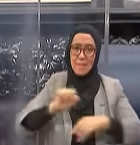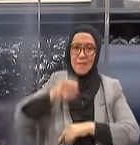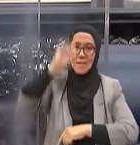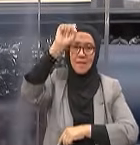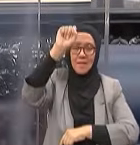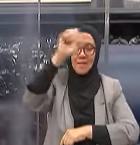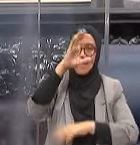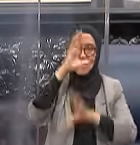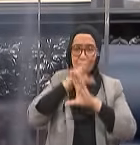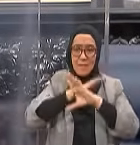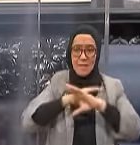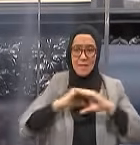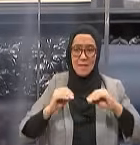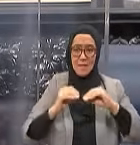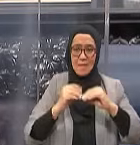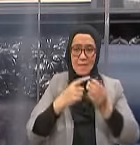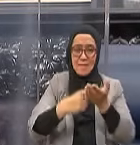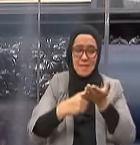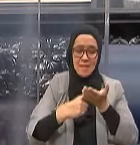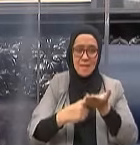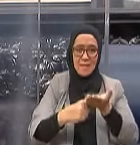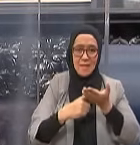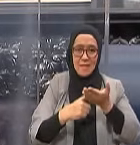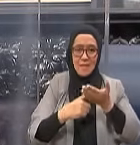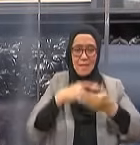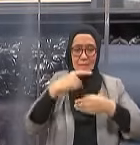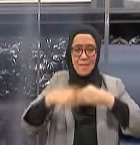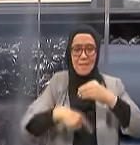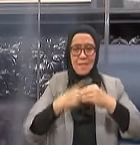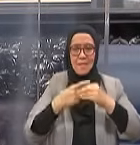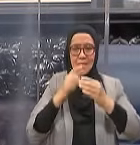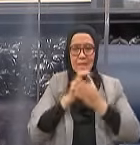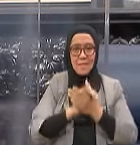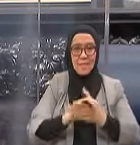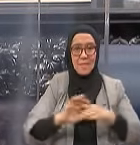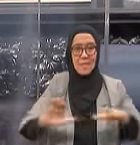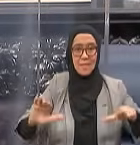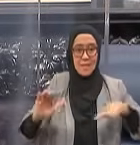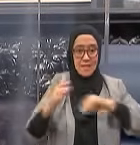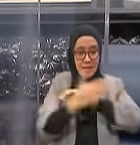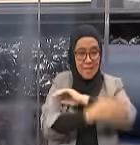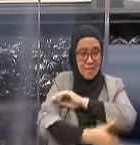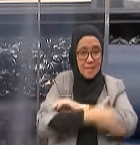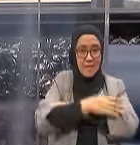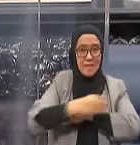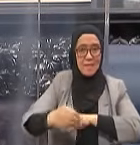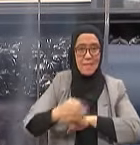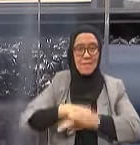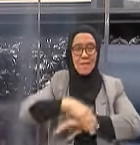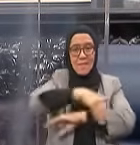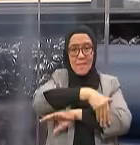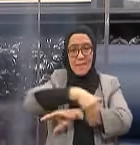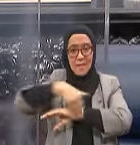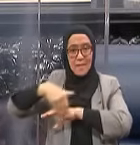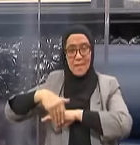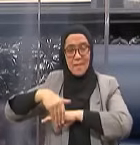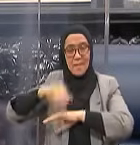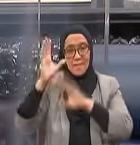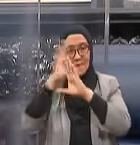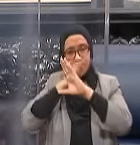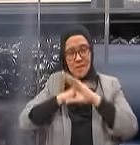bekapur feitan keselamatan Negeri seperti isu sampah dan lebih wap isu